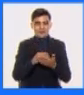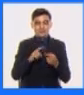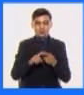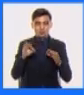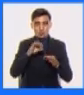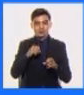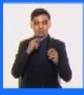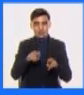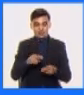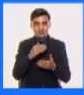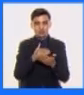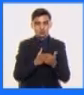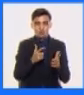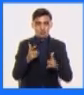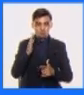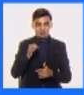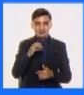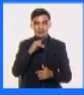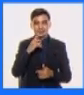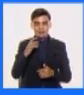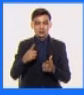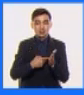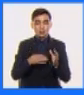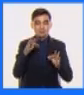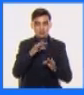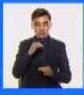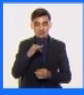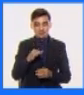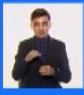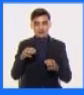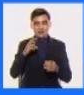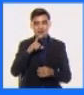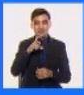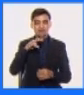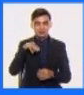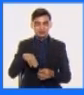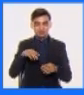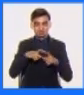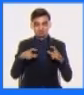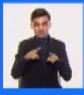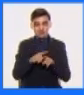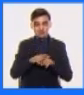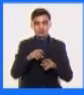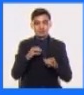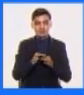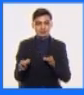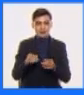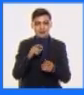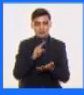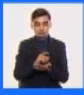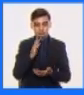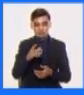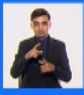подготовить специальную инструкцию по санитарно-эпидемиологическим требованиям к проведению ЕНТ. Обеспечить социальную дистанцию, обязательно